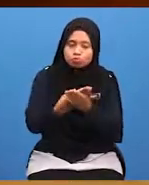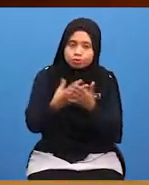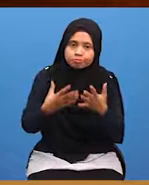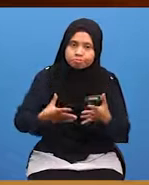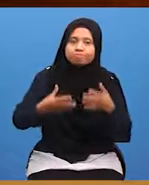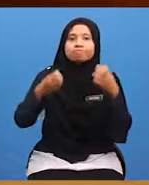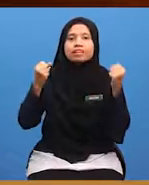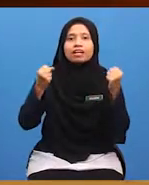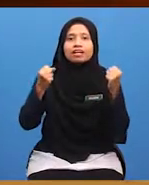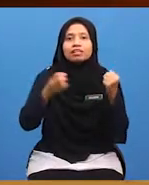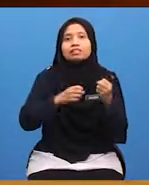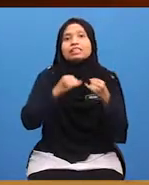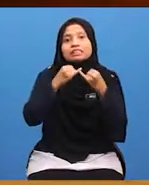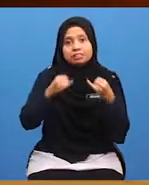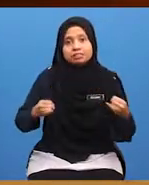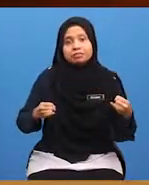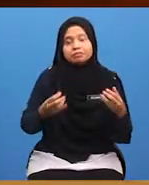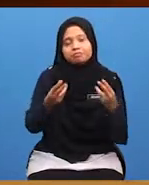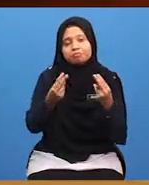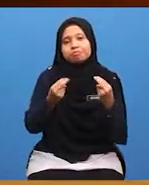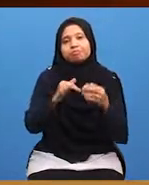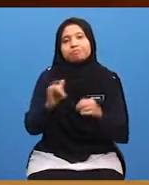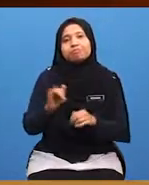keadaan sehat dan sejahtera hendaknya.